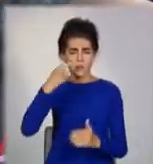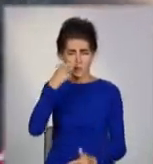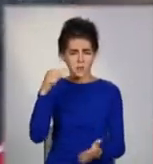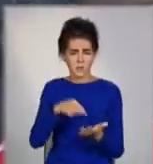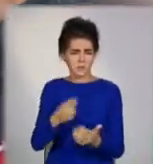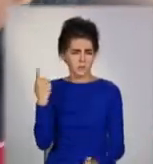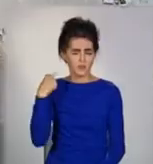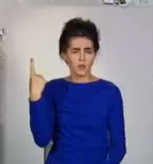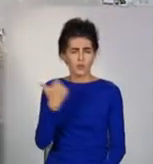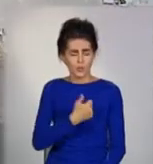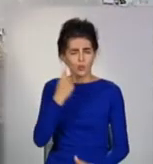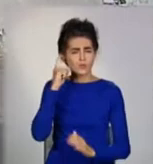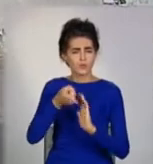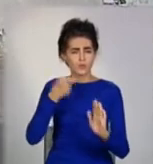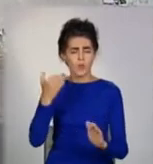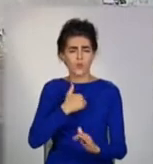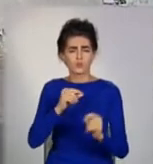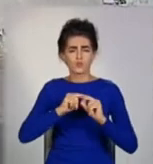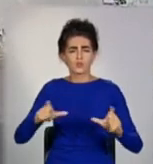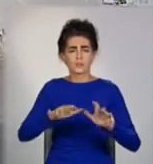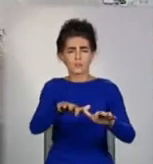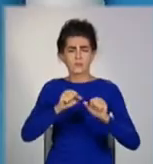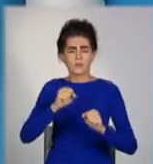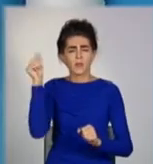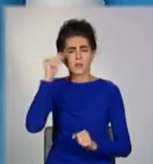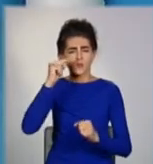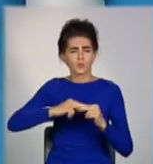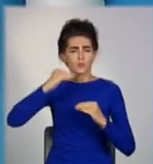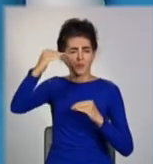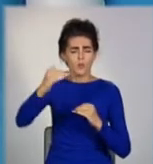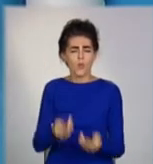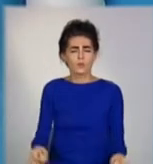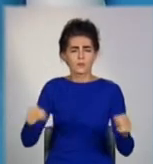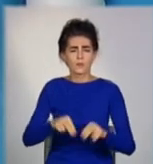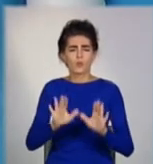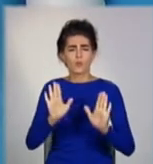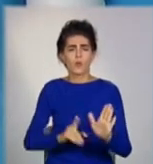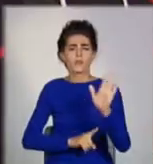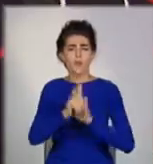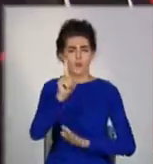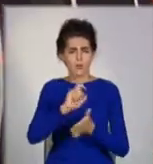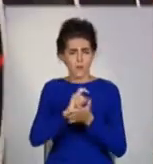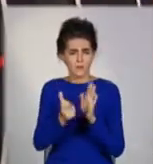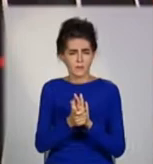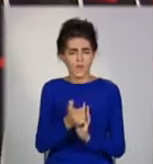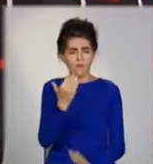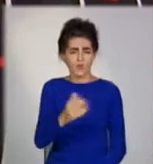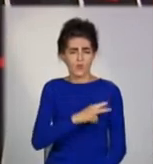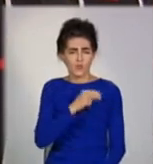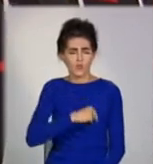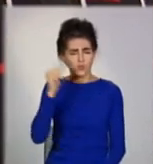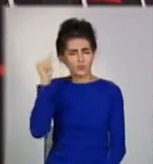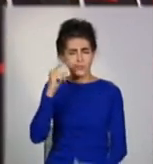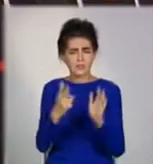тому. Мовляв, у школи хочуть забрати навчальний ступінь та залишити тільки початкові класи. Її донька вчиться